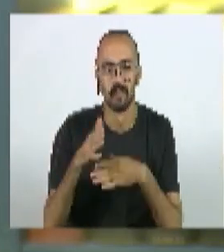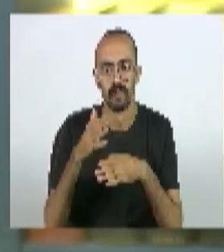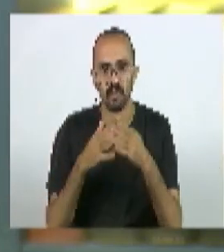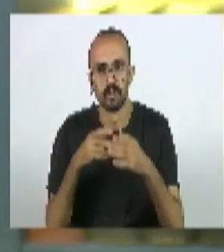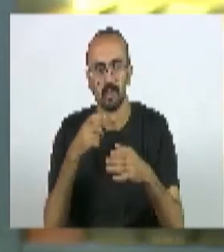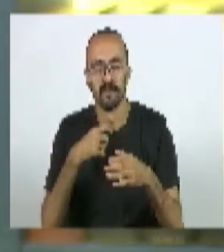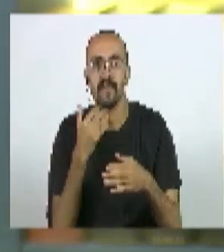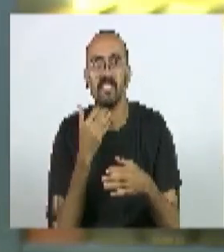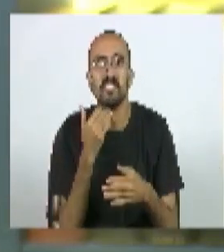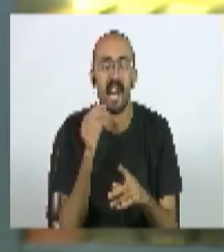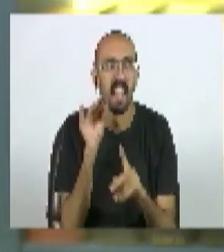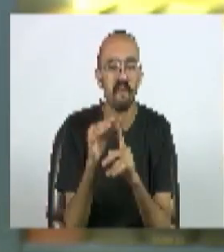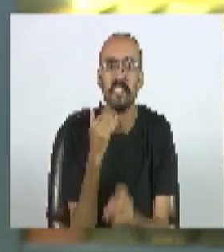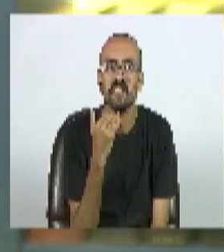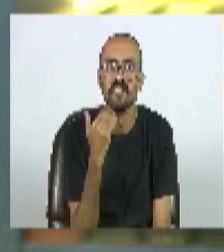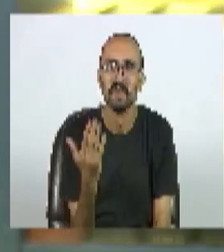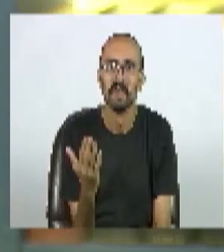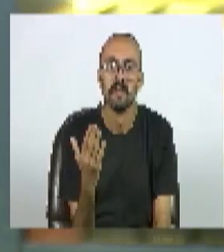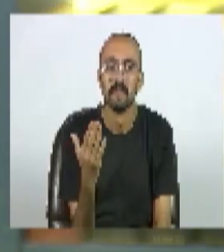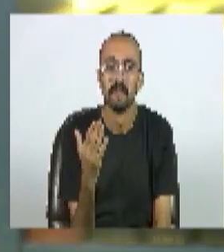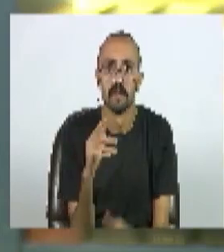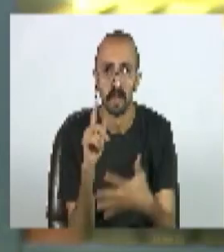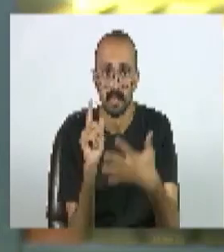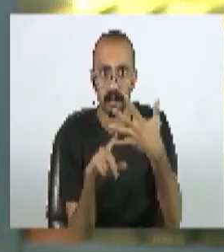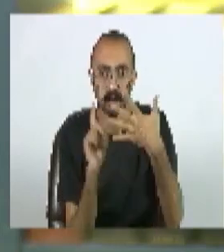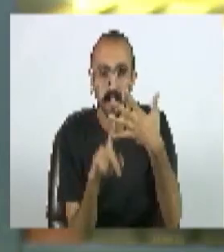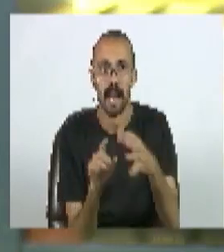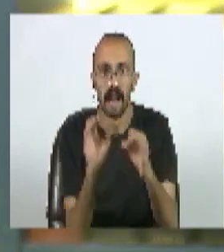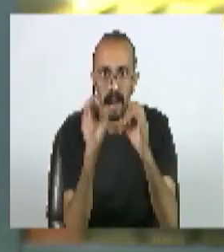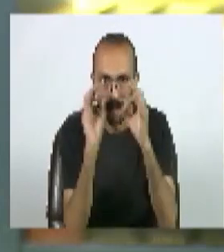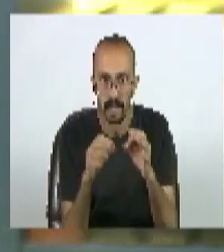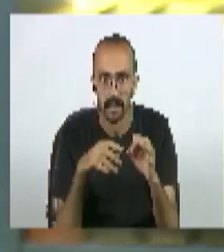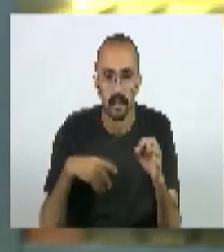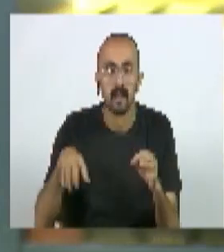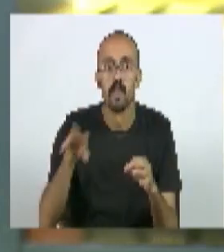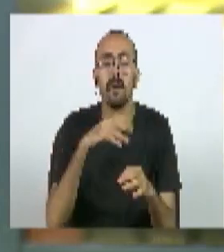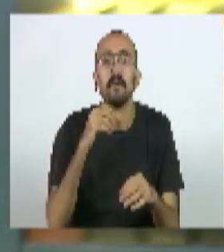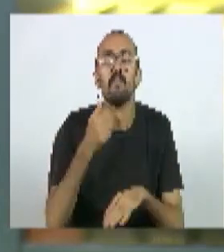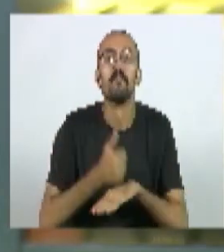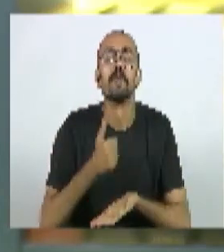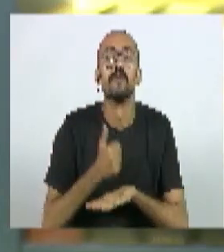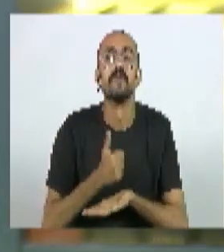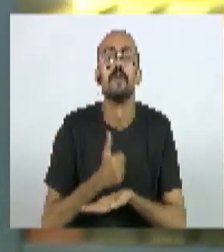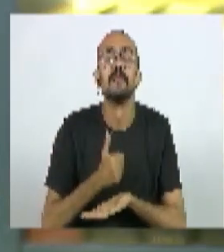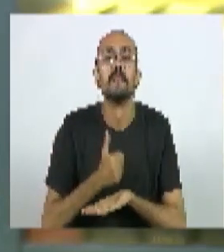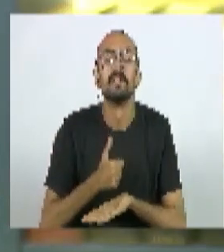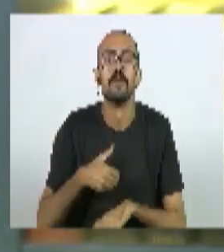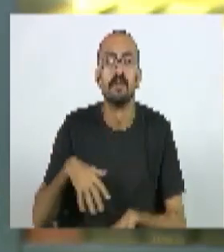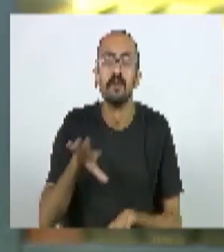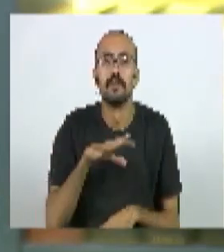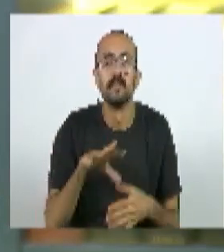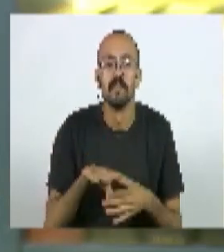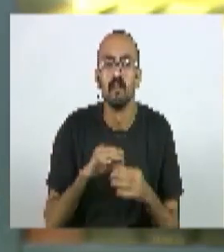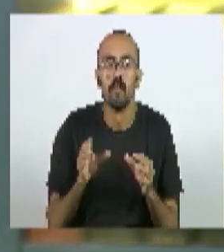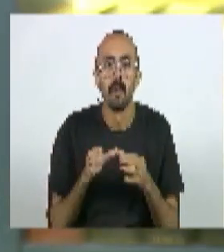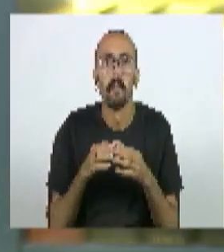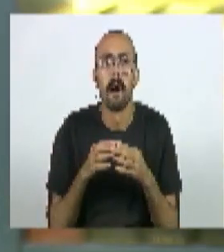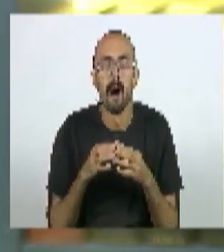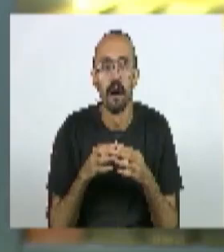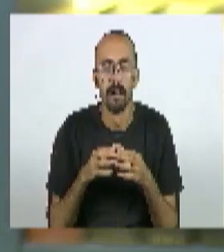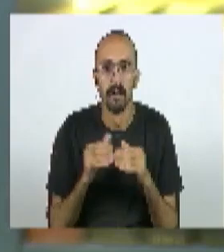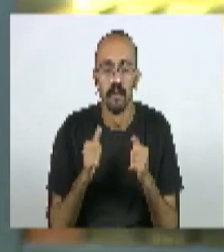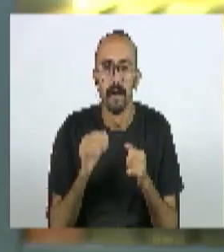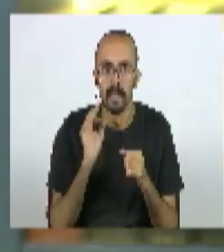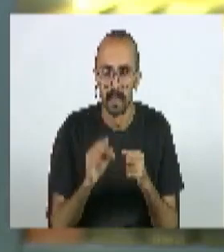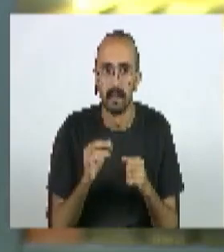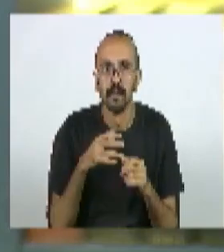الشخص. الامر الخامس، لابد ان احنا نعبق القدرات المؤسسية اللي موجودة في المجتمع المحلي. يعني نعمل